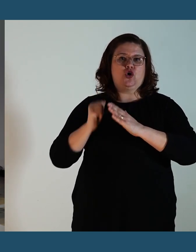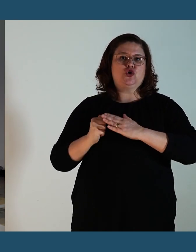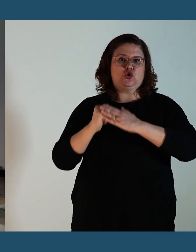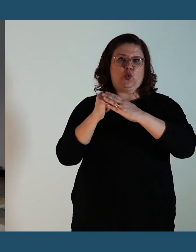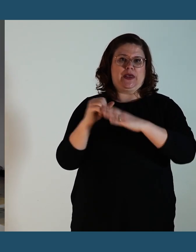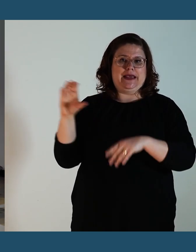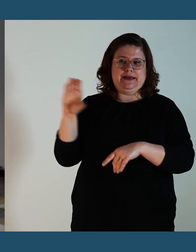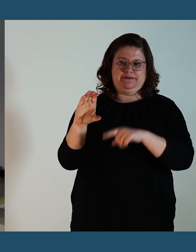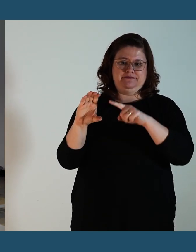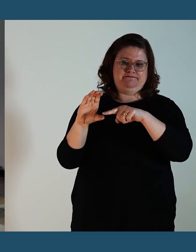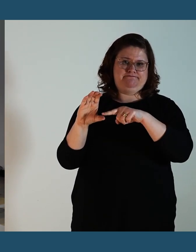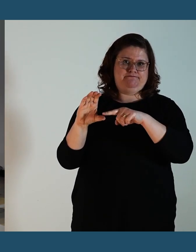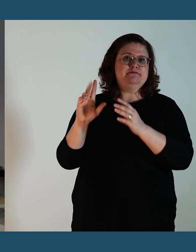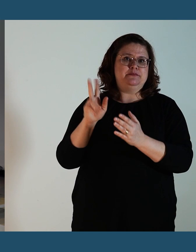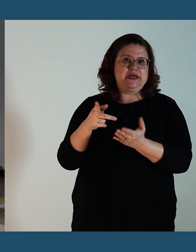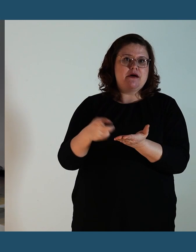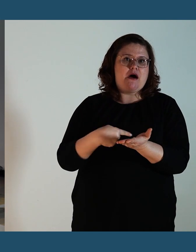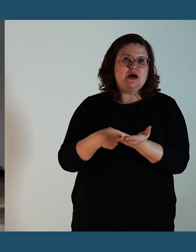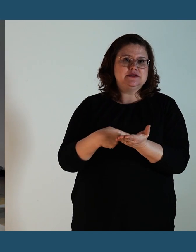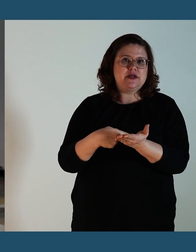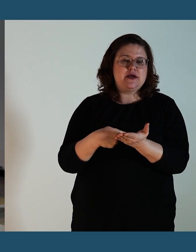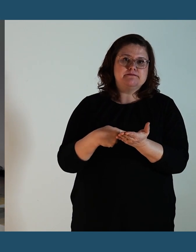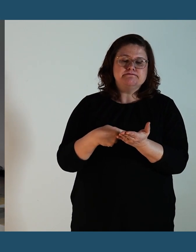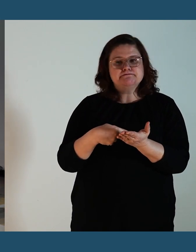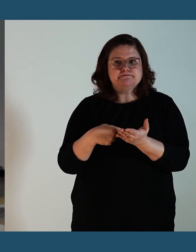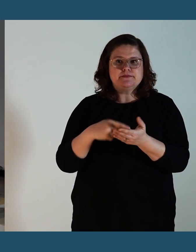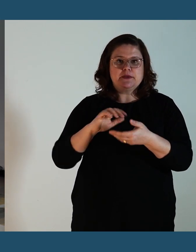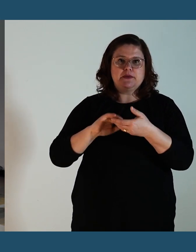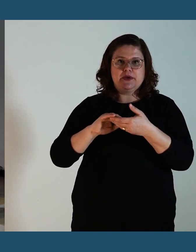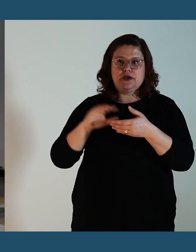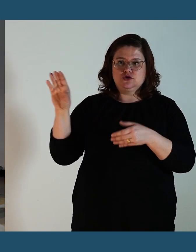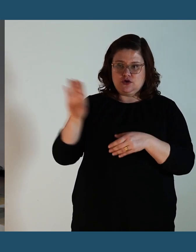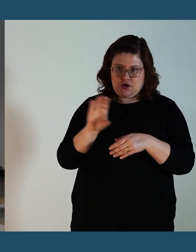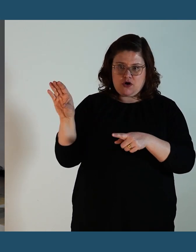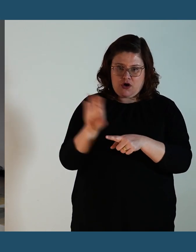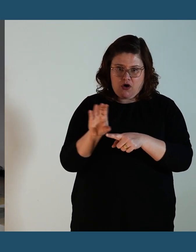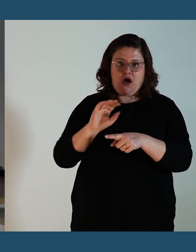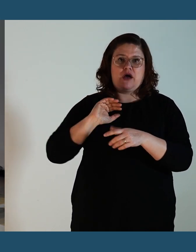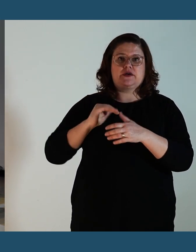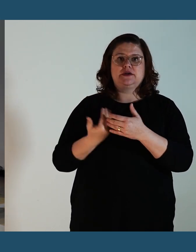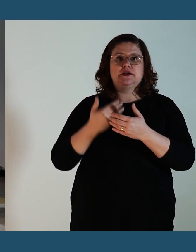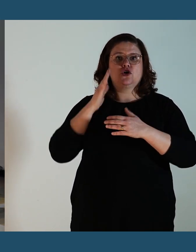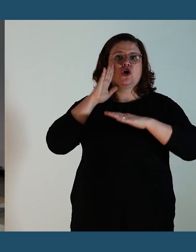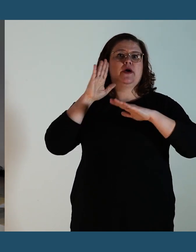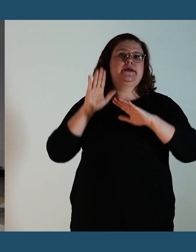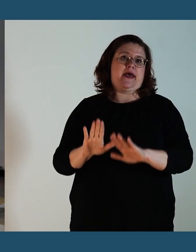ollut haaste, joka on ollut vähän tällainen naisloukku monelle.